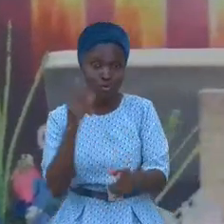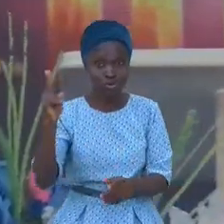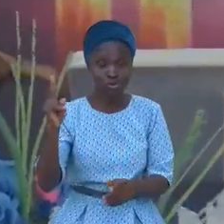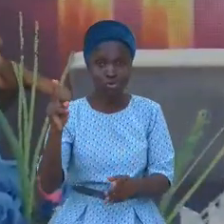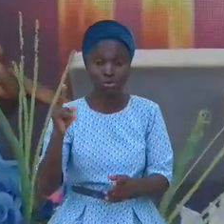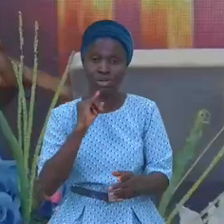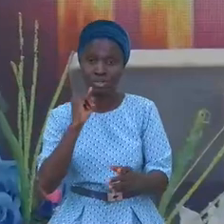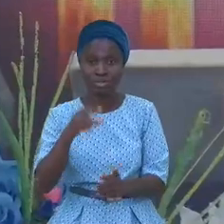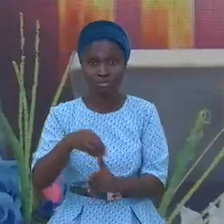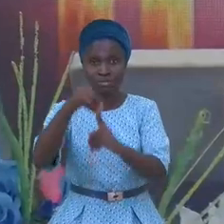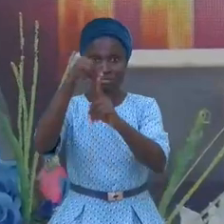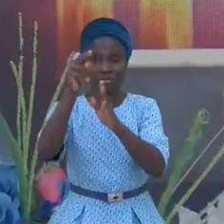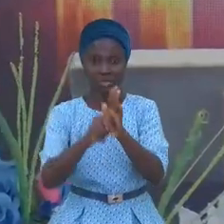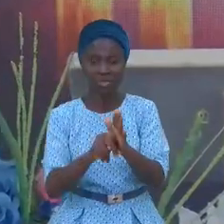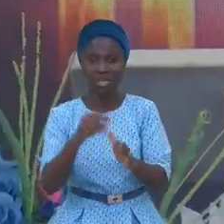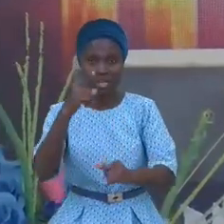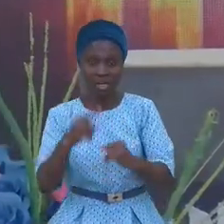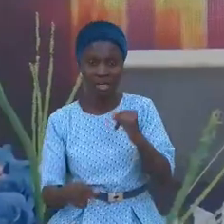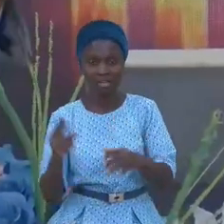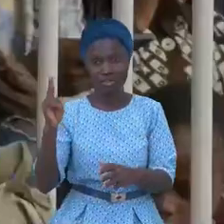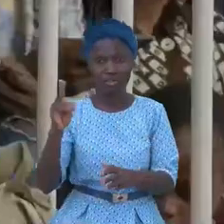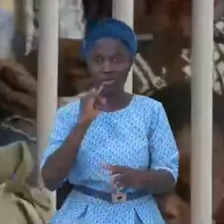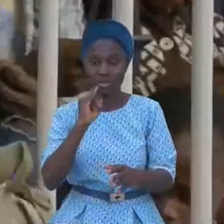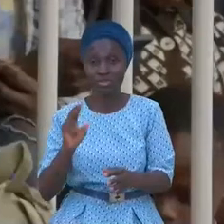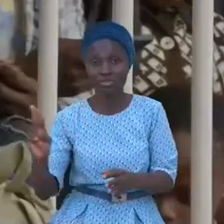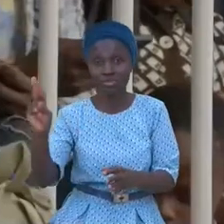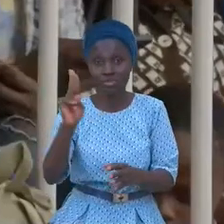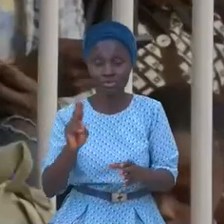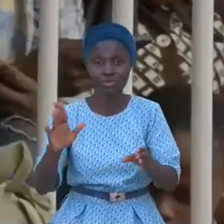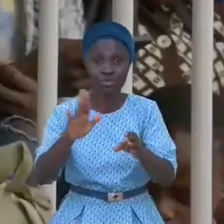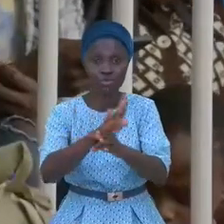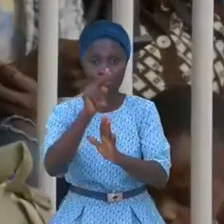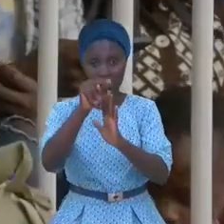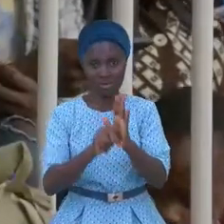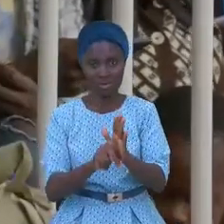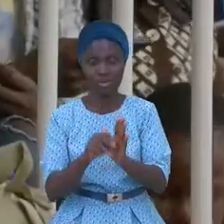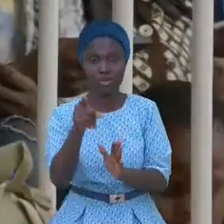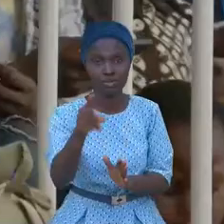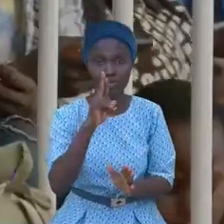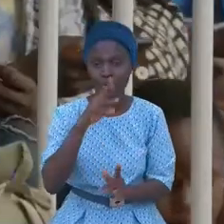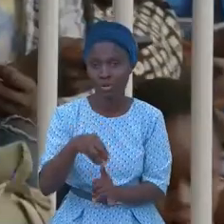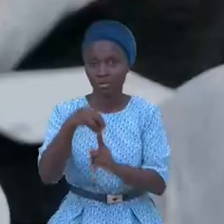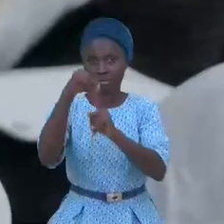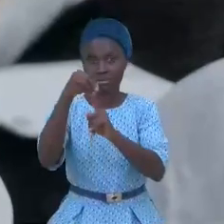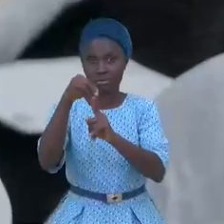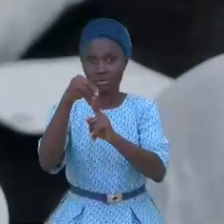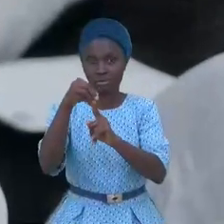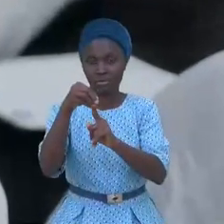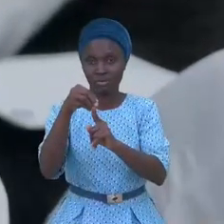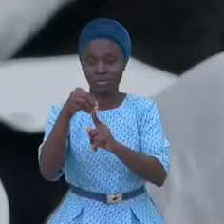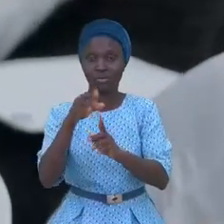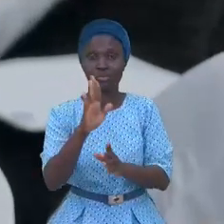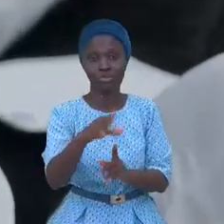dernier jour, le dernier toi, l'utilité. Tu es unique, tes dons uniques